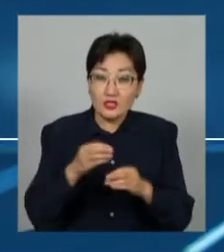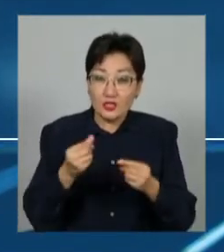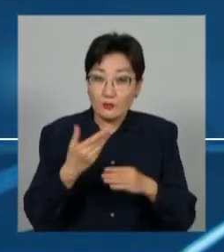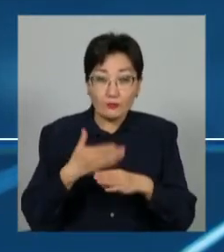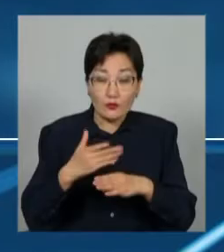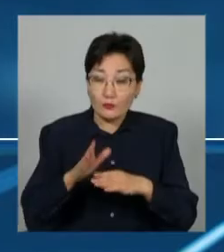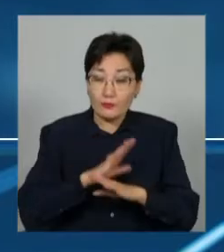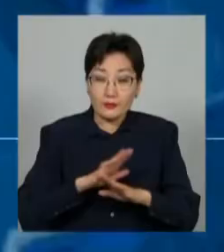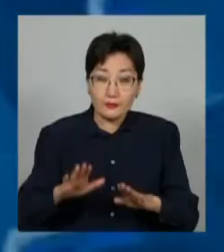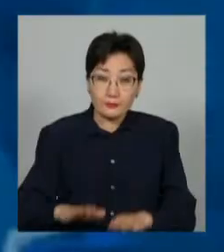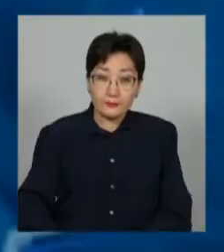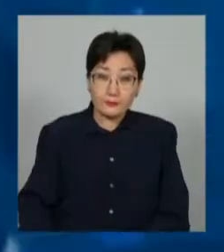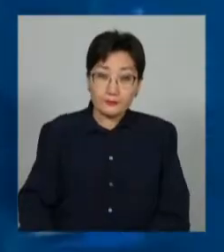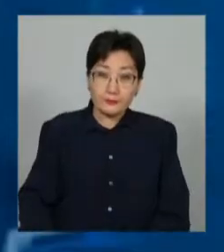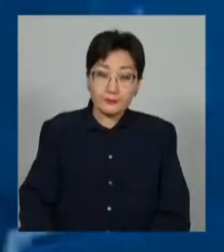бөлінбеді деген сөз.